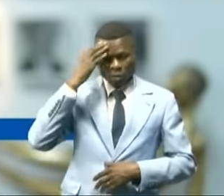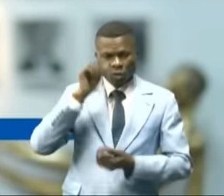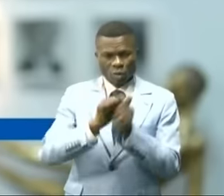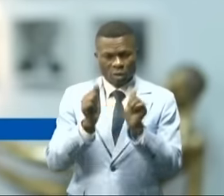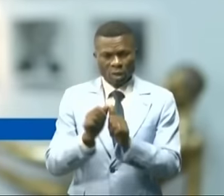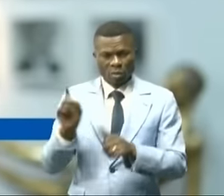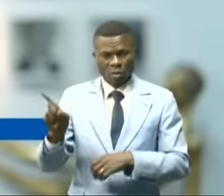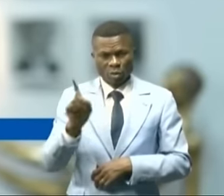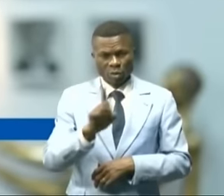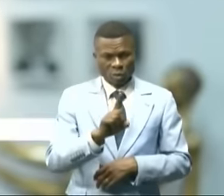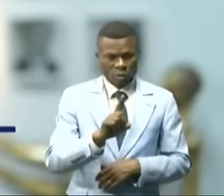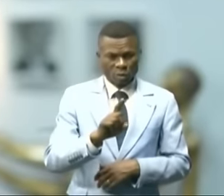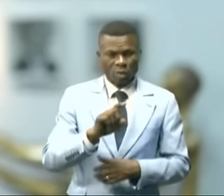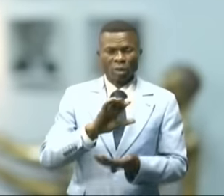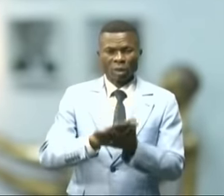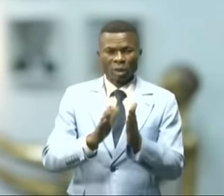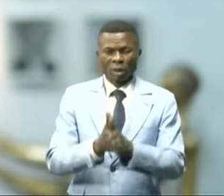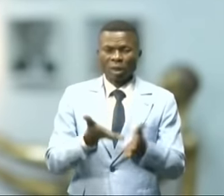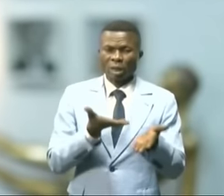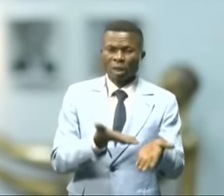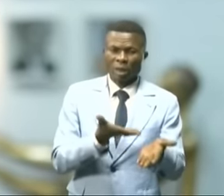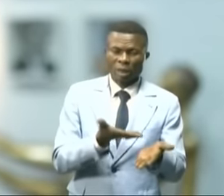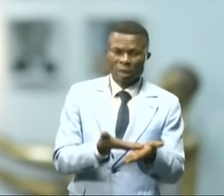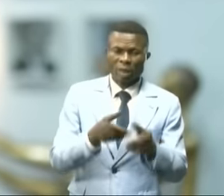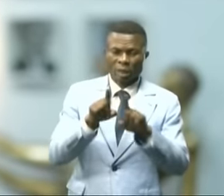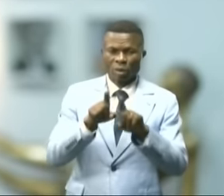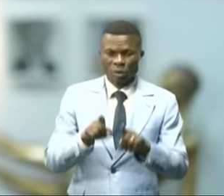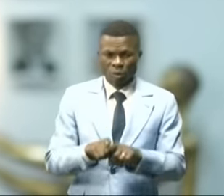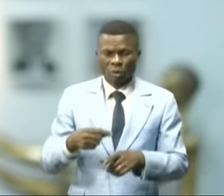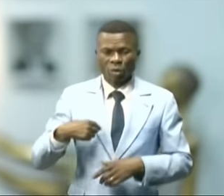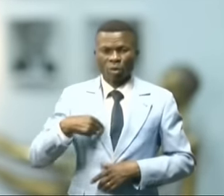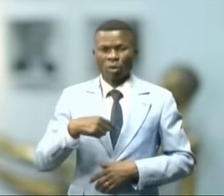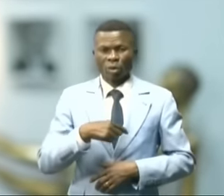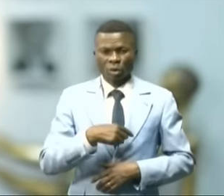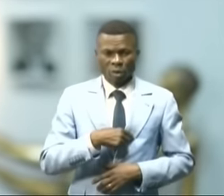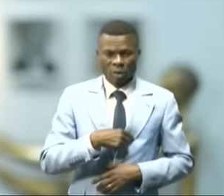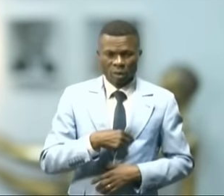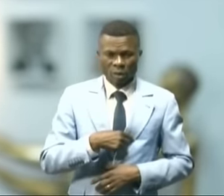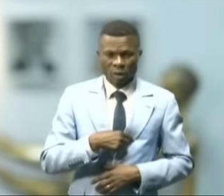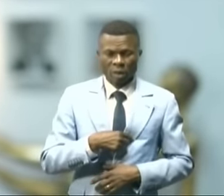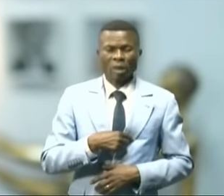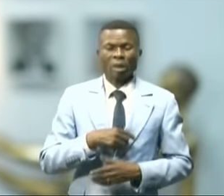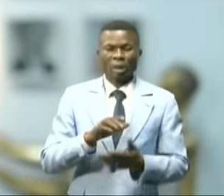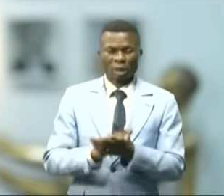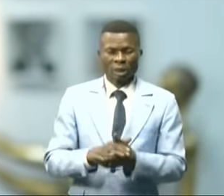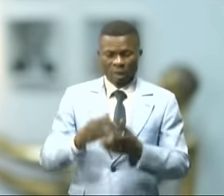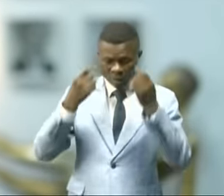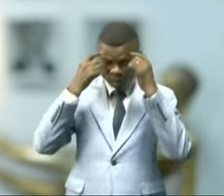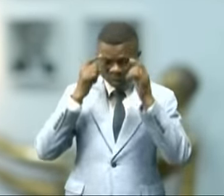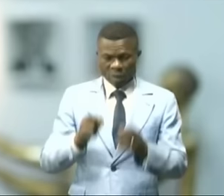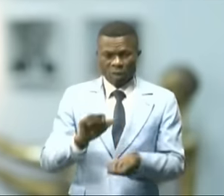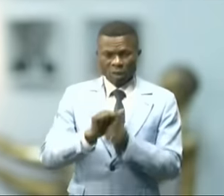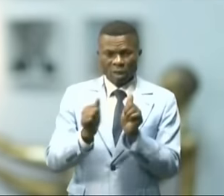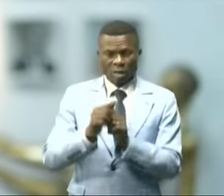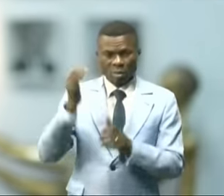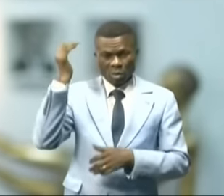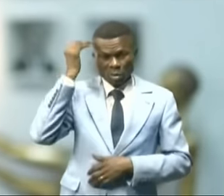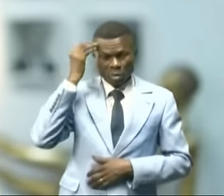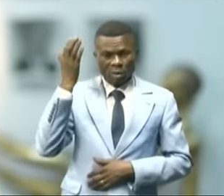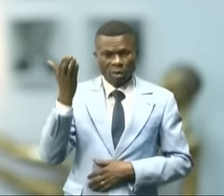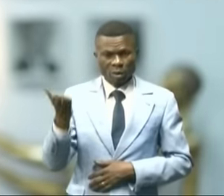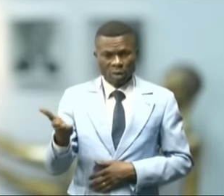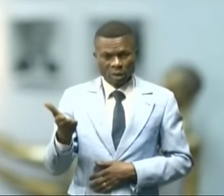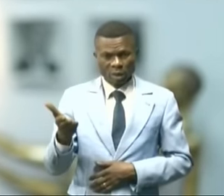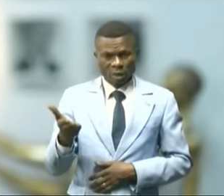pour les personnes qui sont déplacées et aussi les réponses très basiques, très fondamentale. Mais c'est